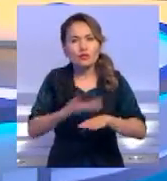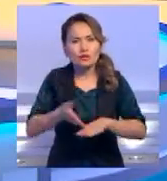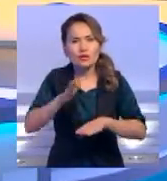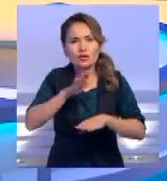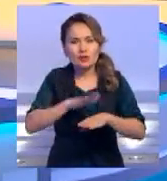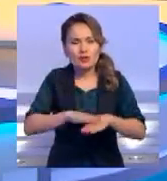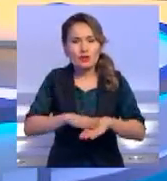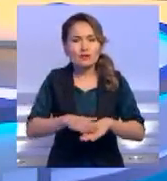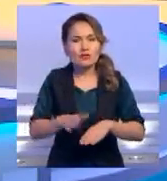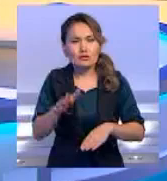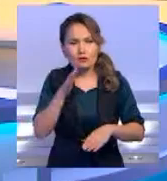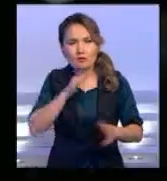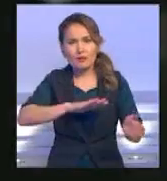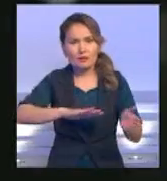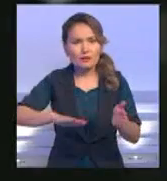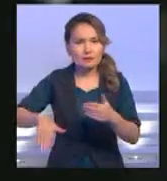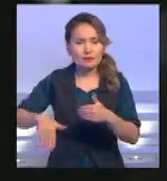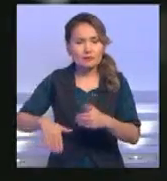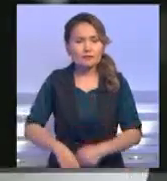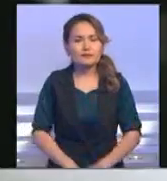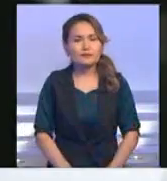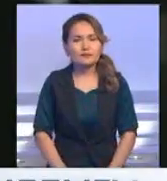кешіріпті.